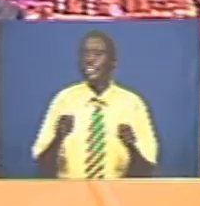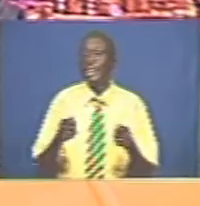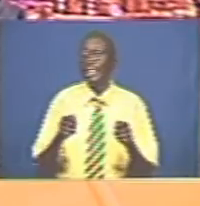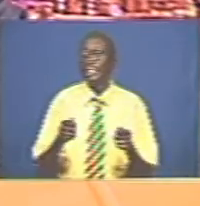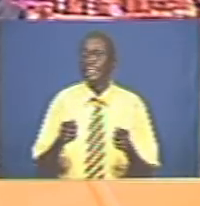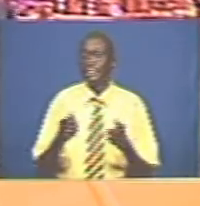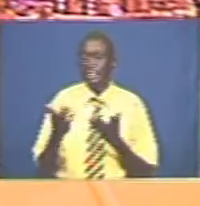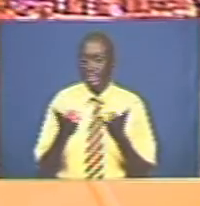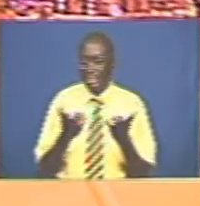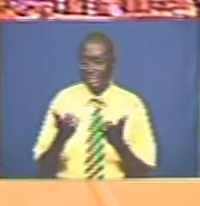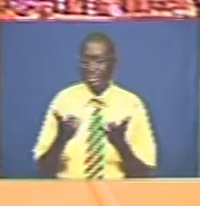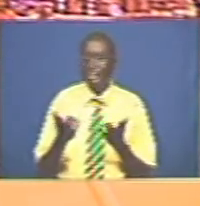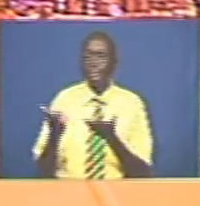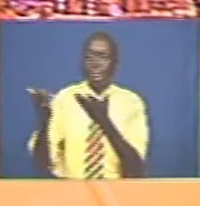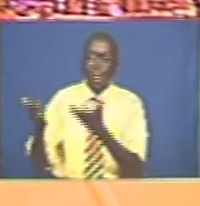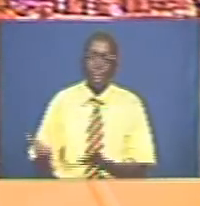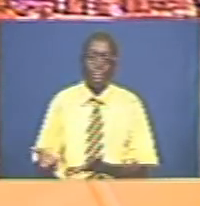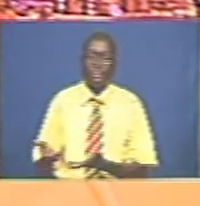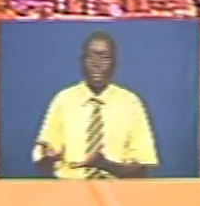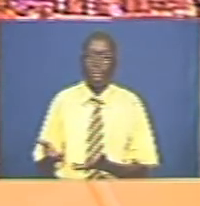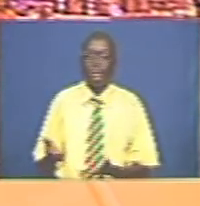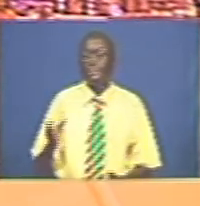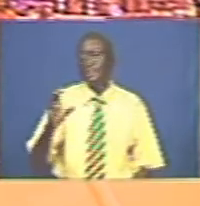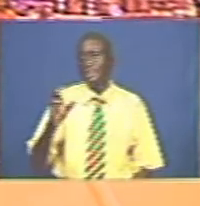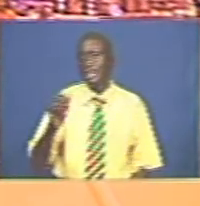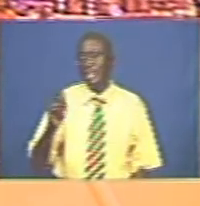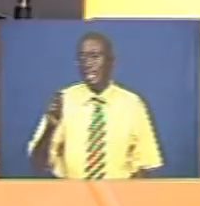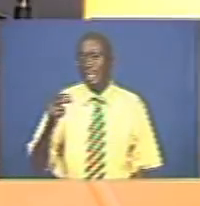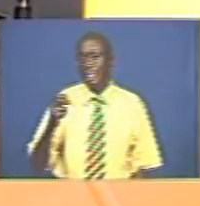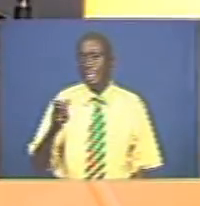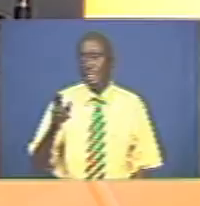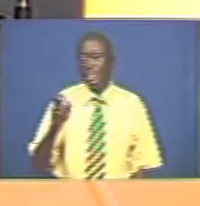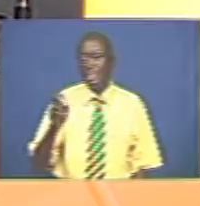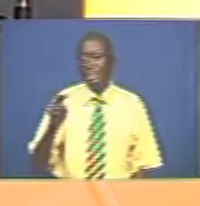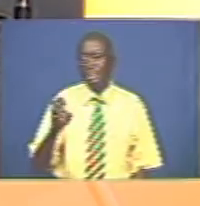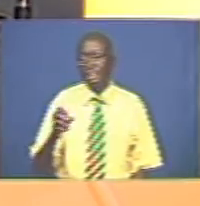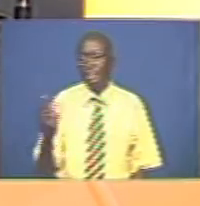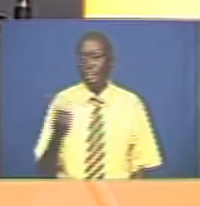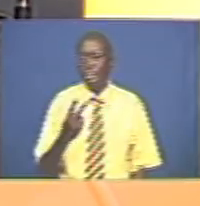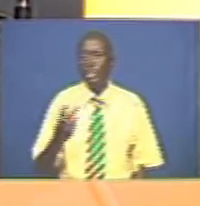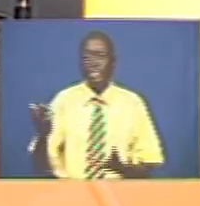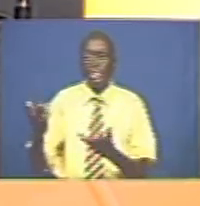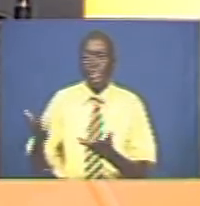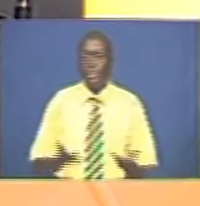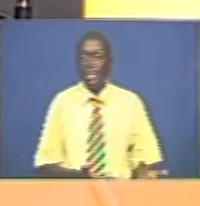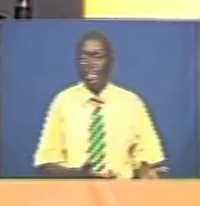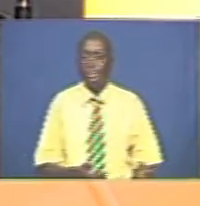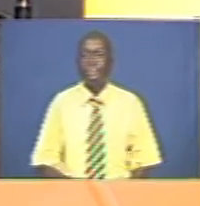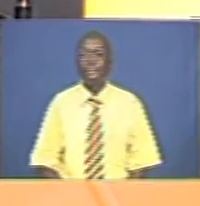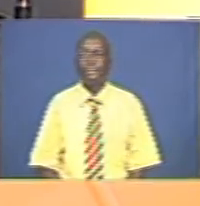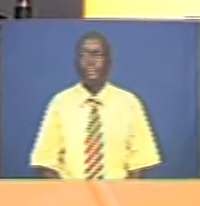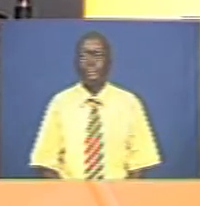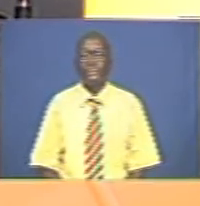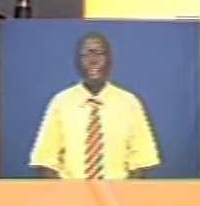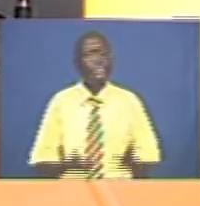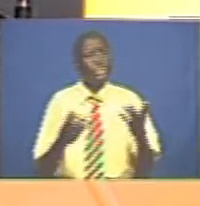English Service. Si mwingine ila ni Catherine Ndonye, wote wako ndani ya studio. Karibuni tena sana. Asante. Mashabiki